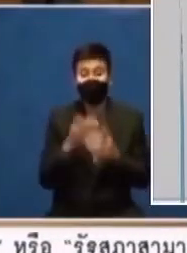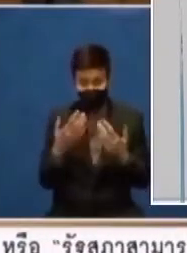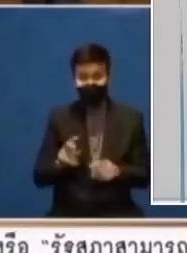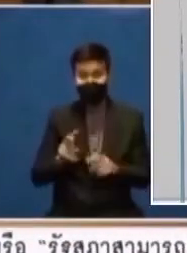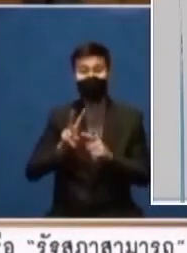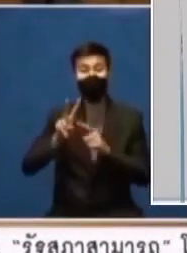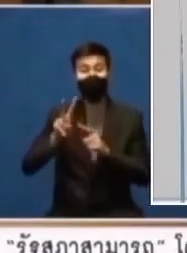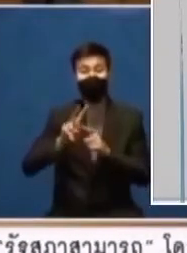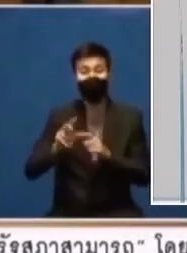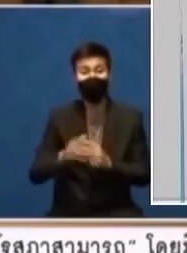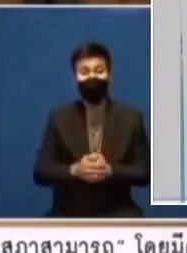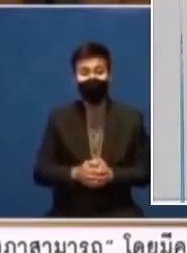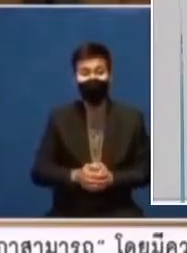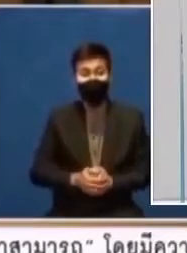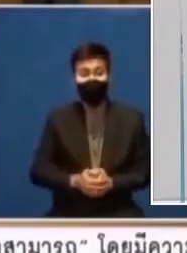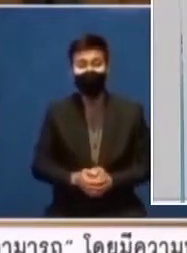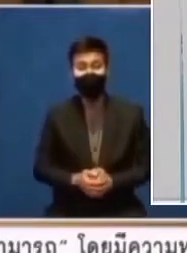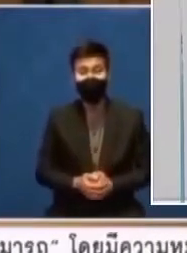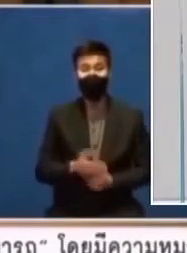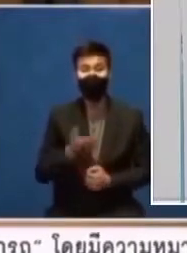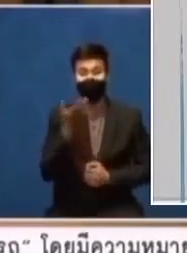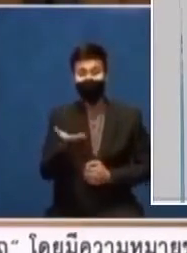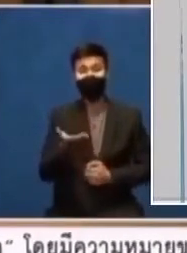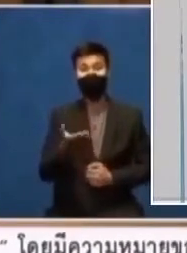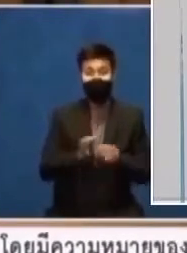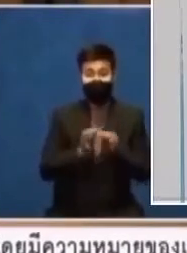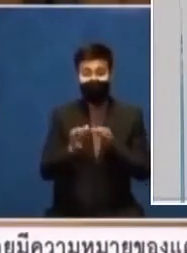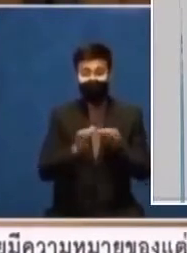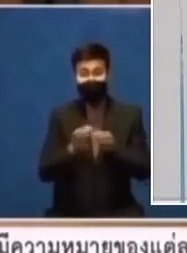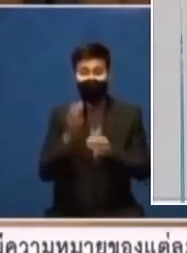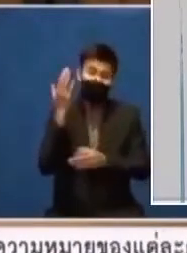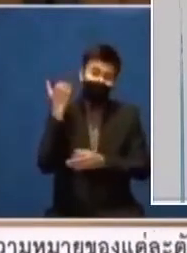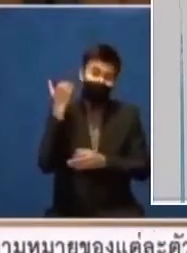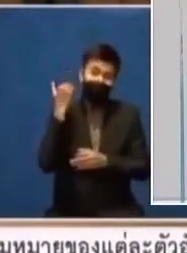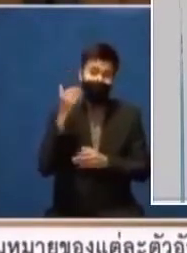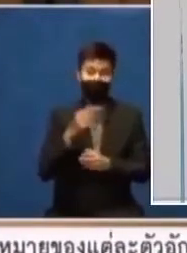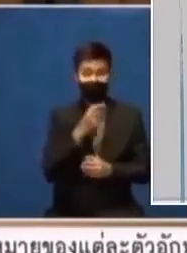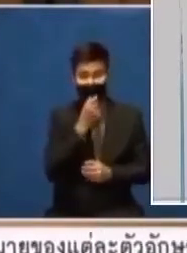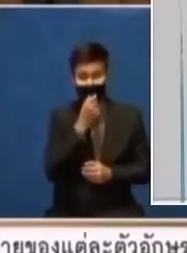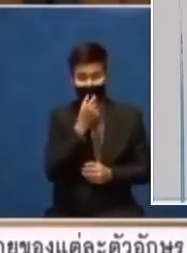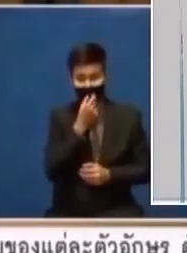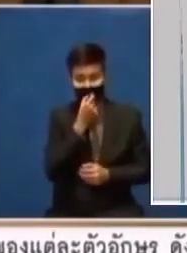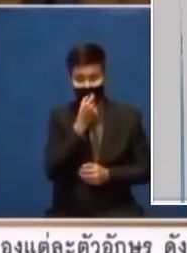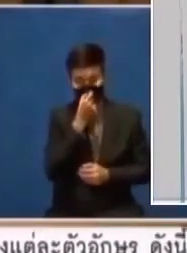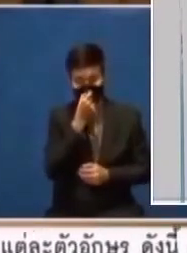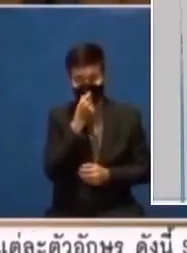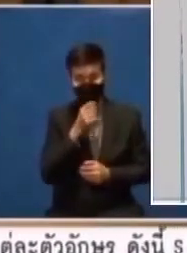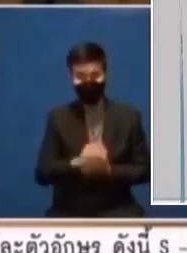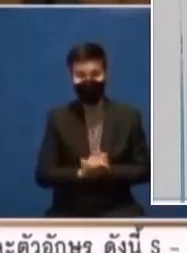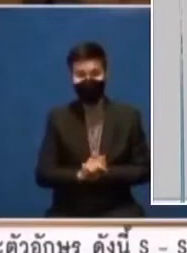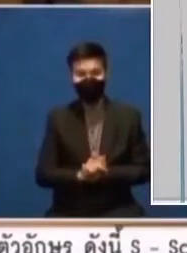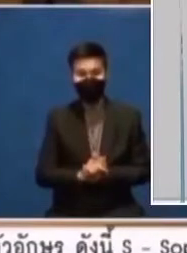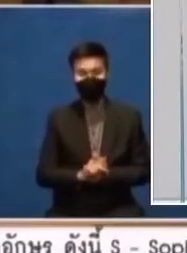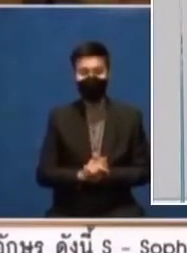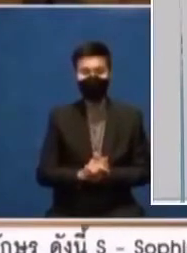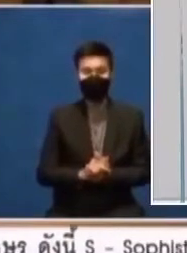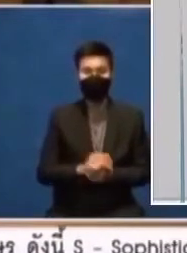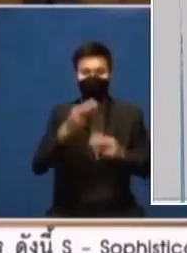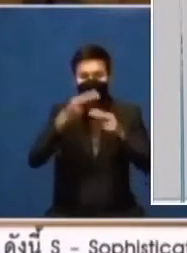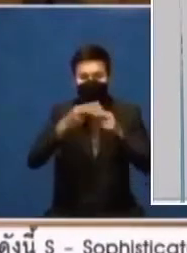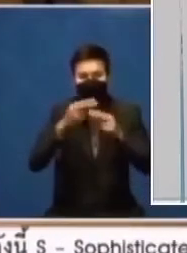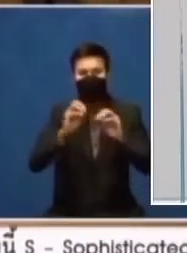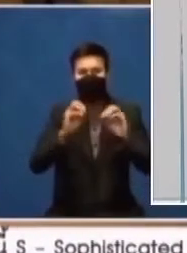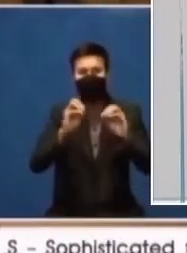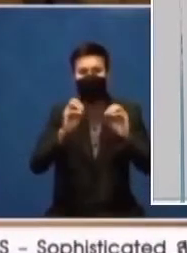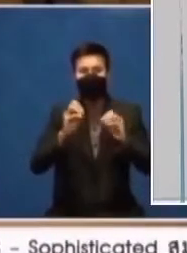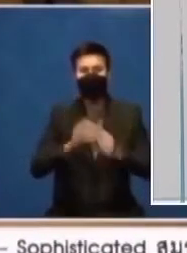นอกห้องประชุมไปบรรยากาศที่นักข่าวรายงานเป็นแบบนี ้ครับ แต่ว่าเราพยายามที่จะหาภาพนะคะเพื่อม